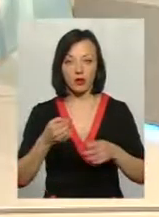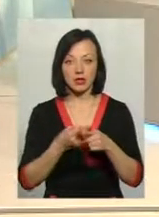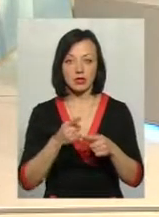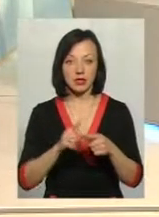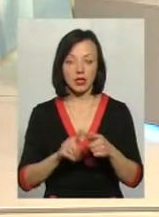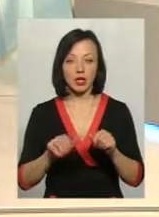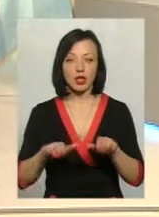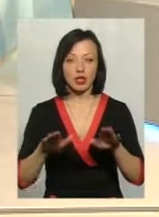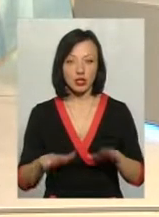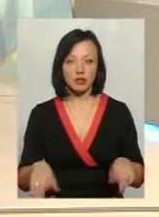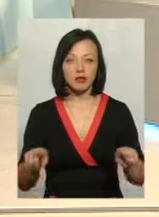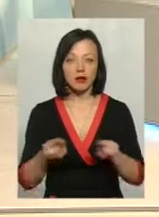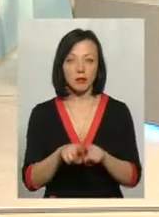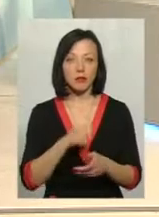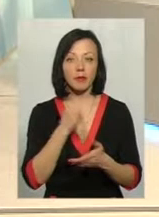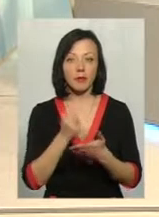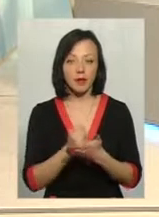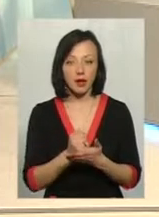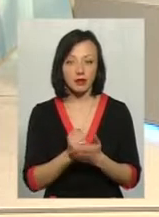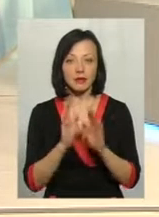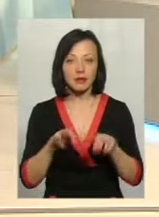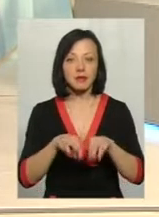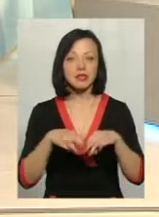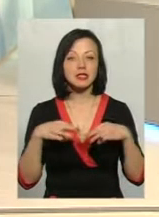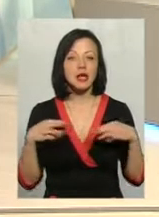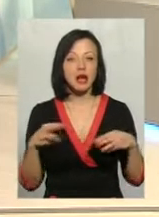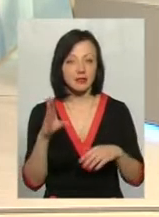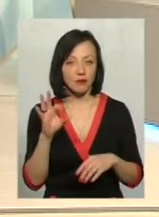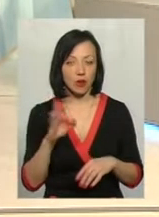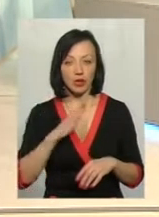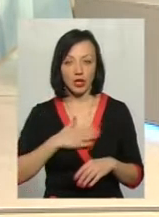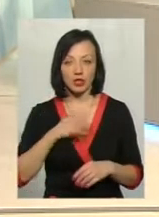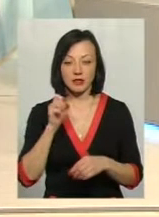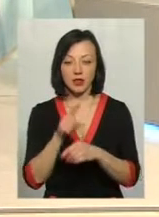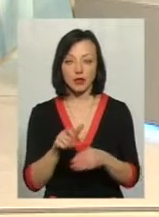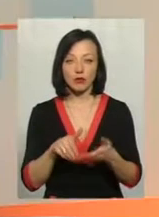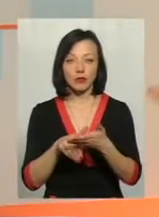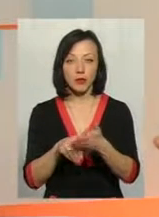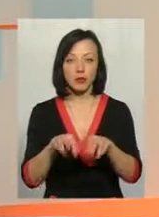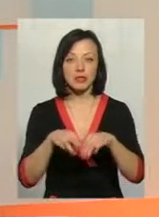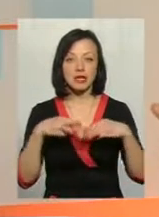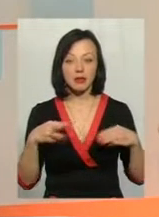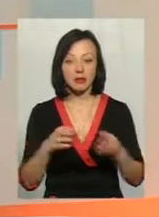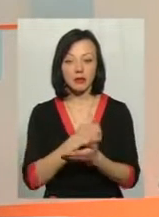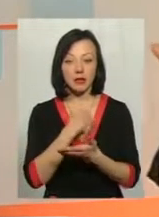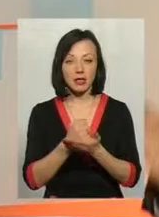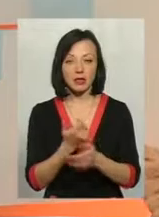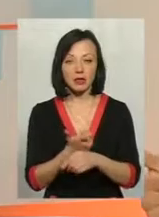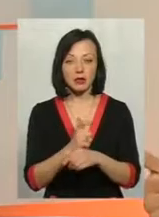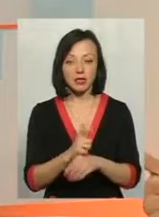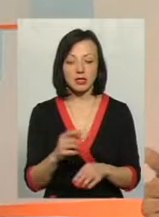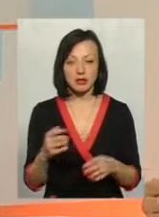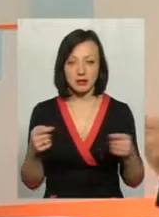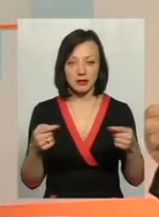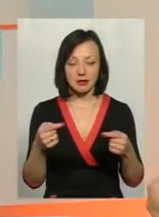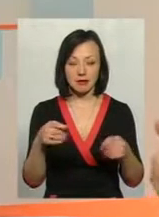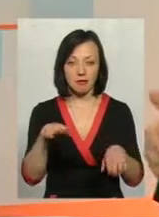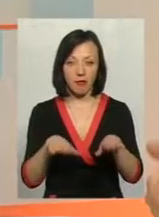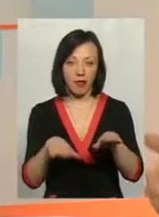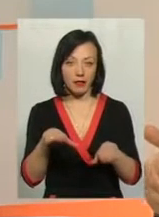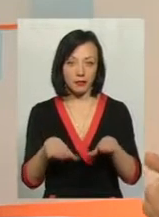обговорюється. Рішення все одно приймати міністерство. Наше завдання – допомогти міністерству прийняти найбільш збалансоване рішення.